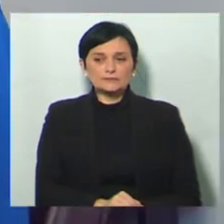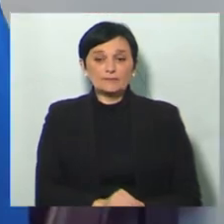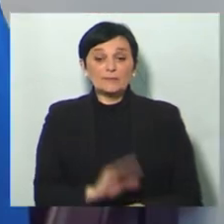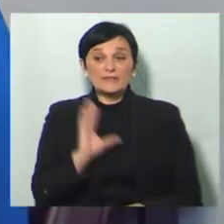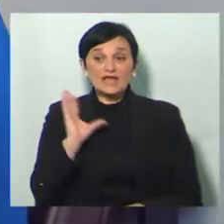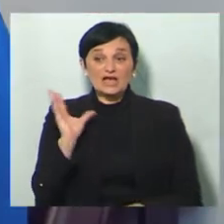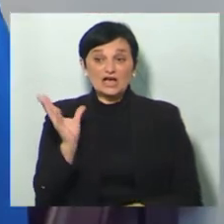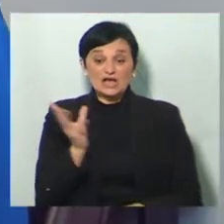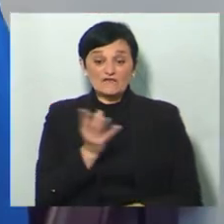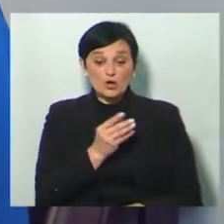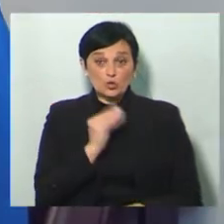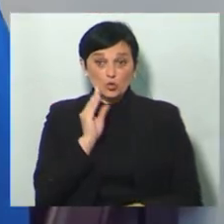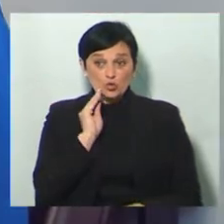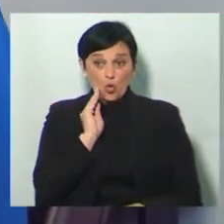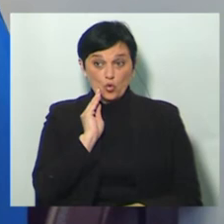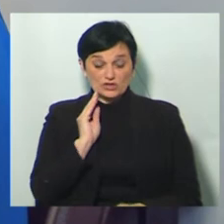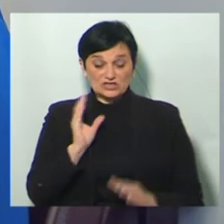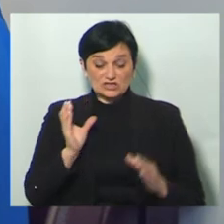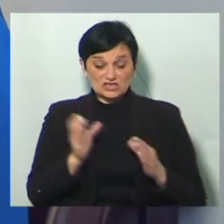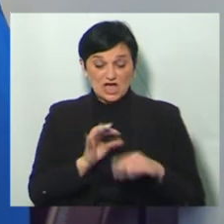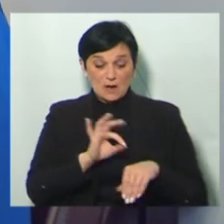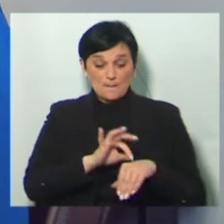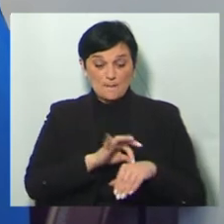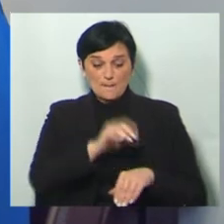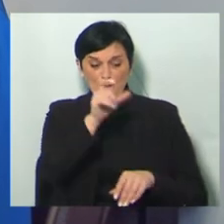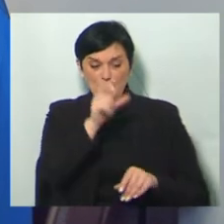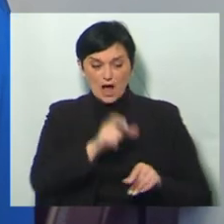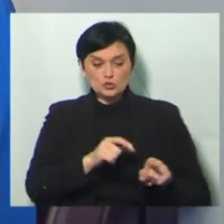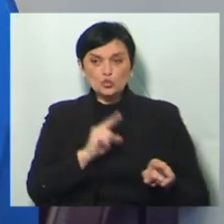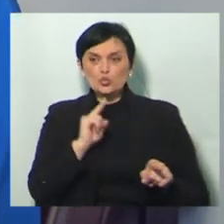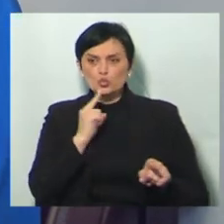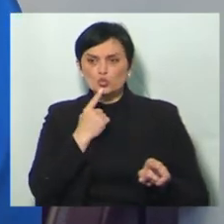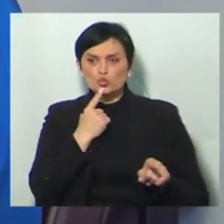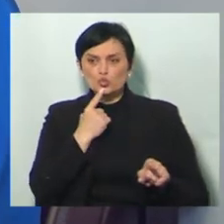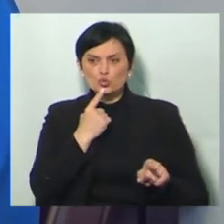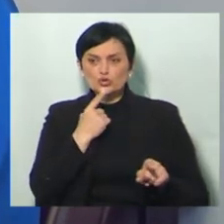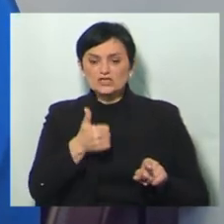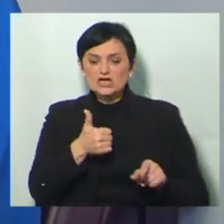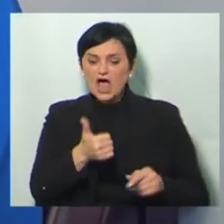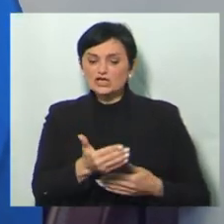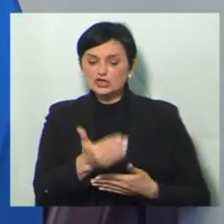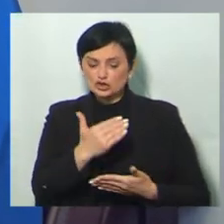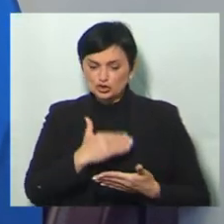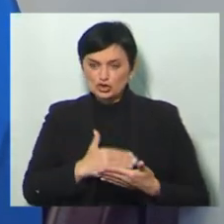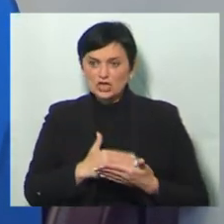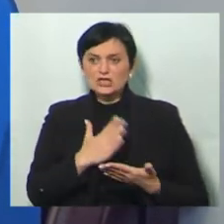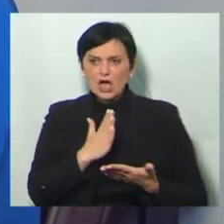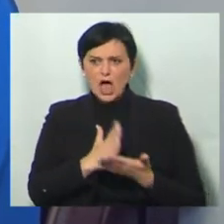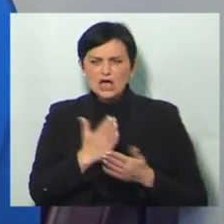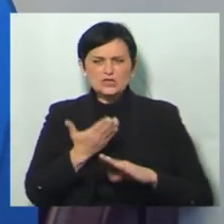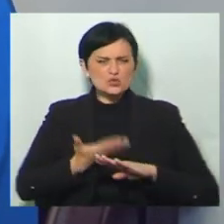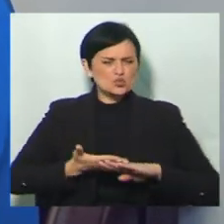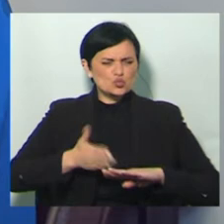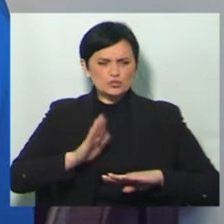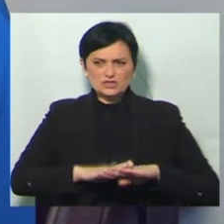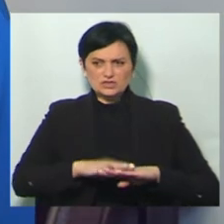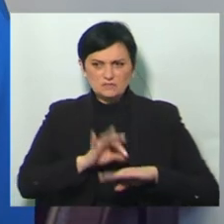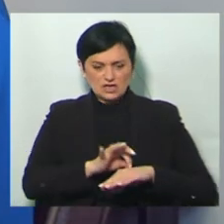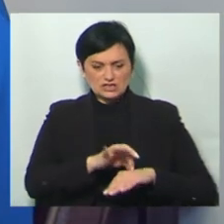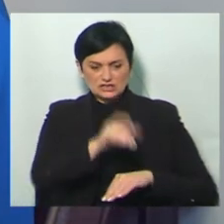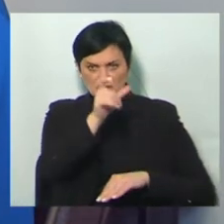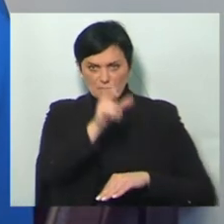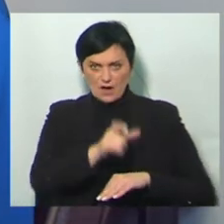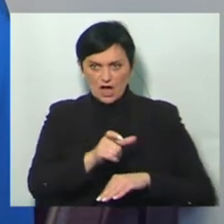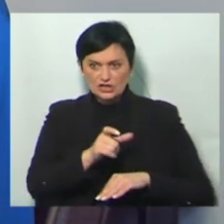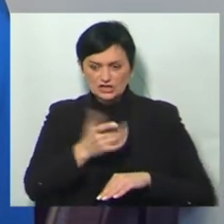qvela rotsa ertad vart da ujers patsients mashin viqebt qvela kark shedeks kho aris umdzimesi patsienti da qvela